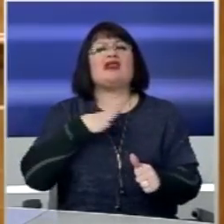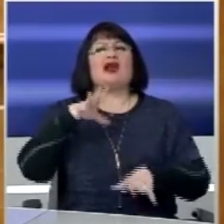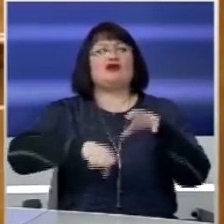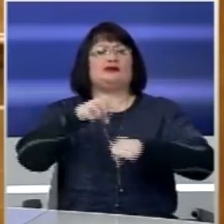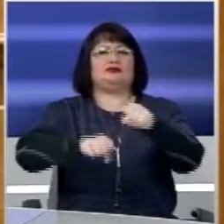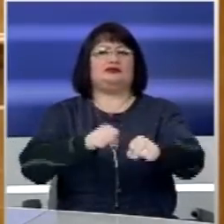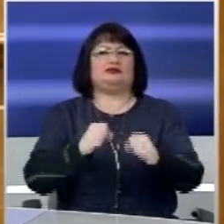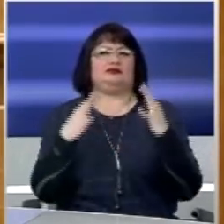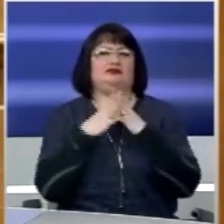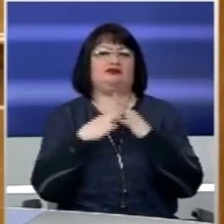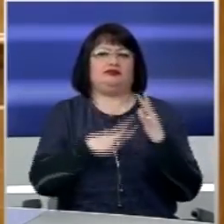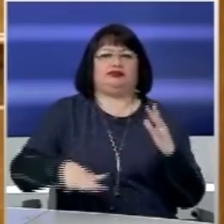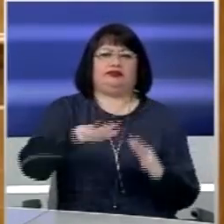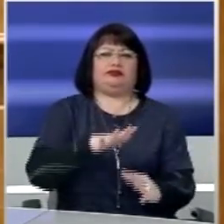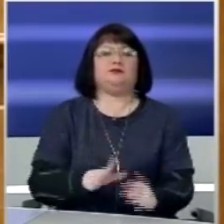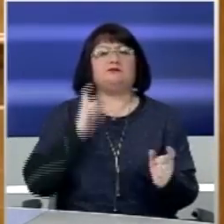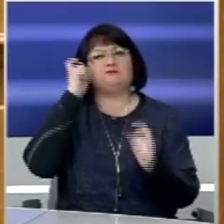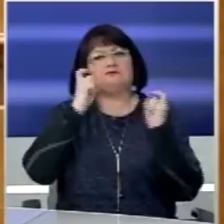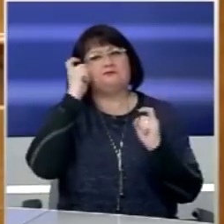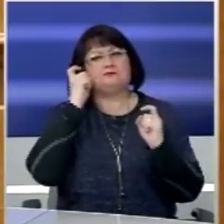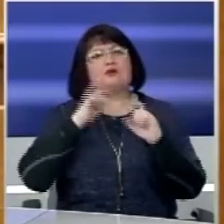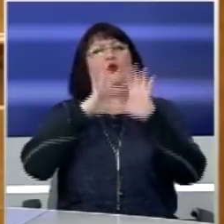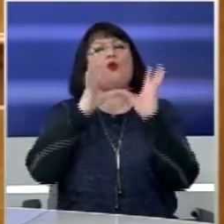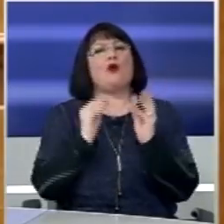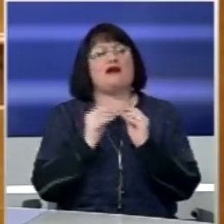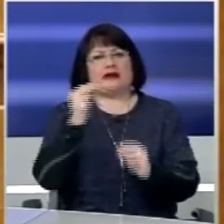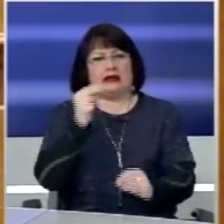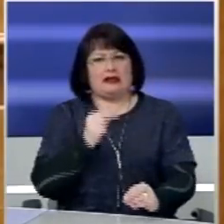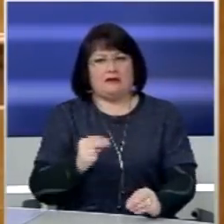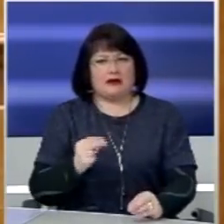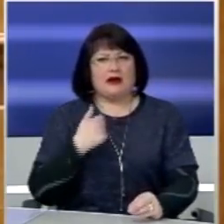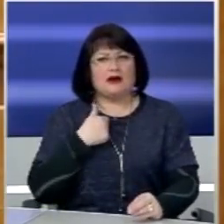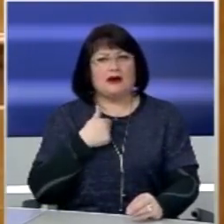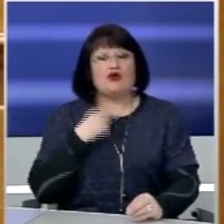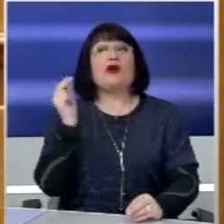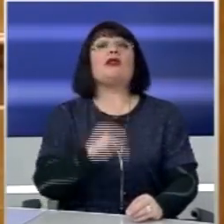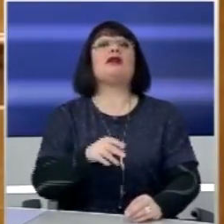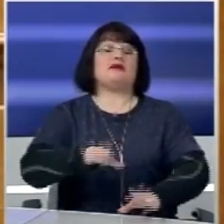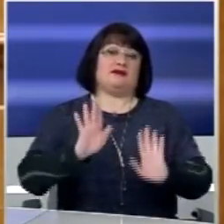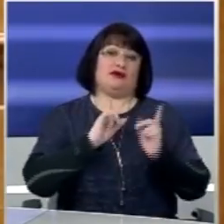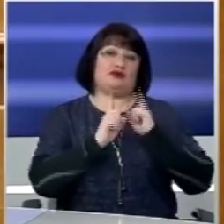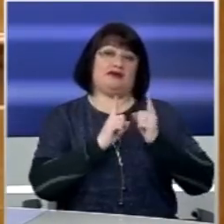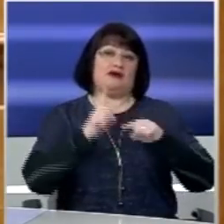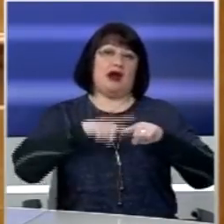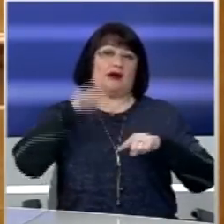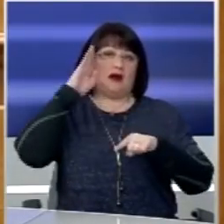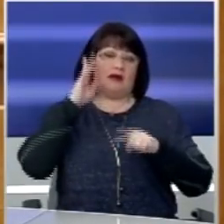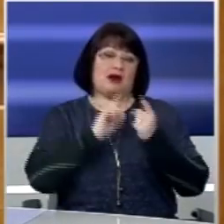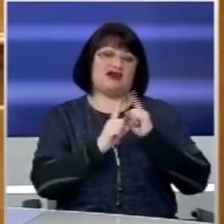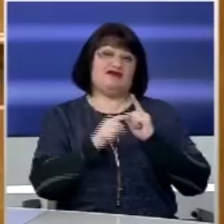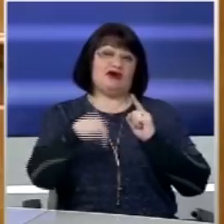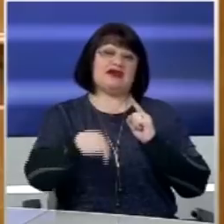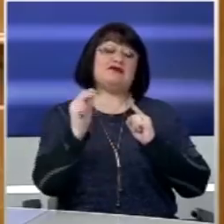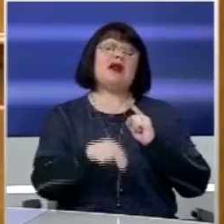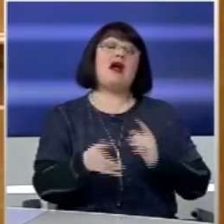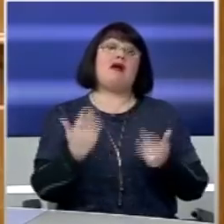περιοχή. Υπολογίζοντας λοιπόν και όλους αυτούς τους παράγοντες, θα καταψηφίσουμε την Ελληνοαμερικάνικη Συμφωνία